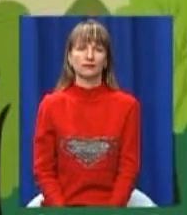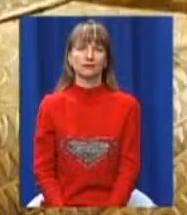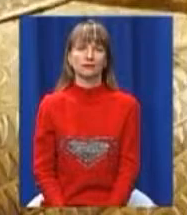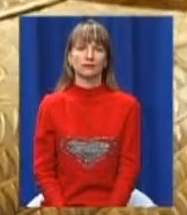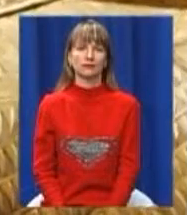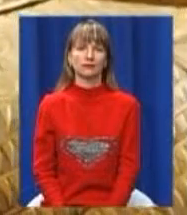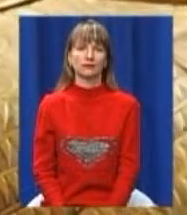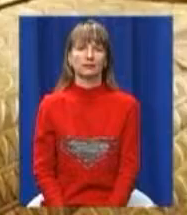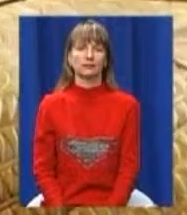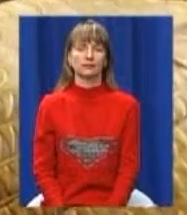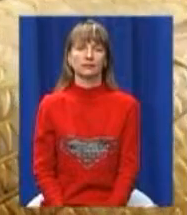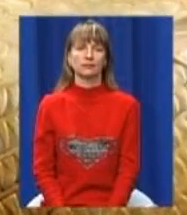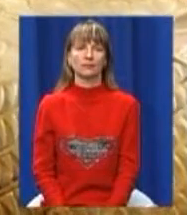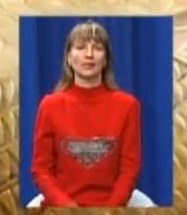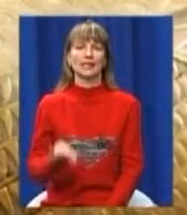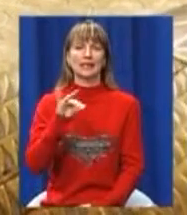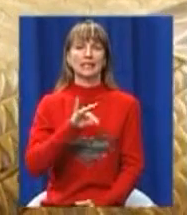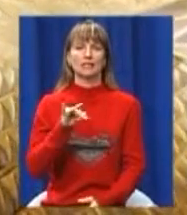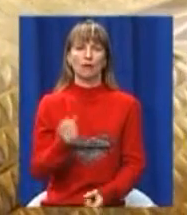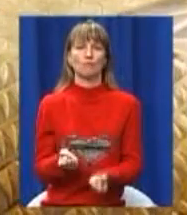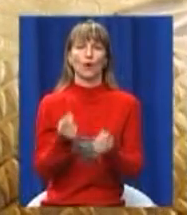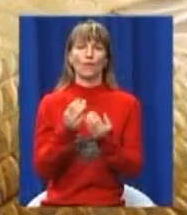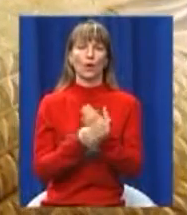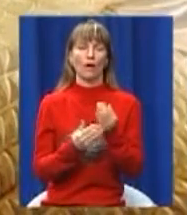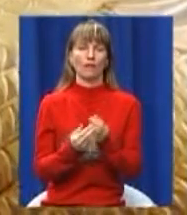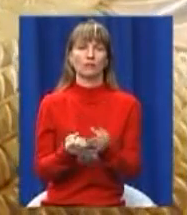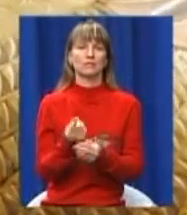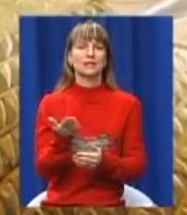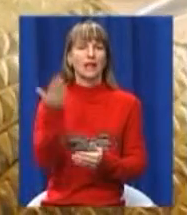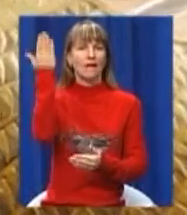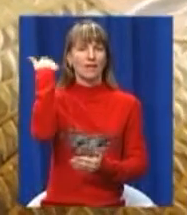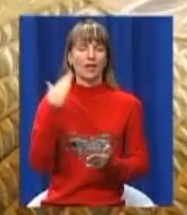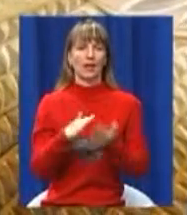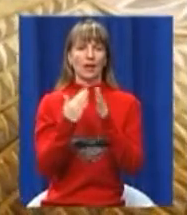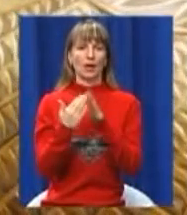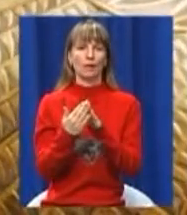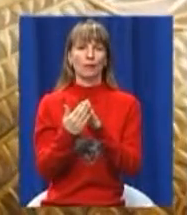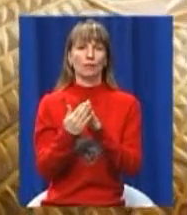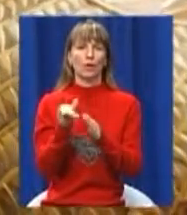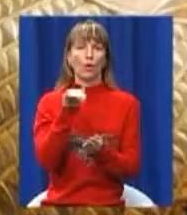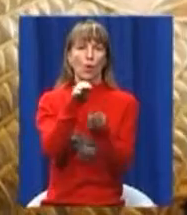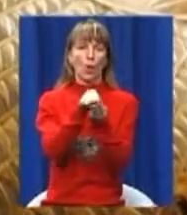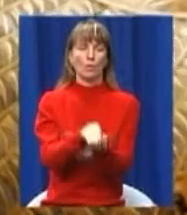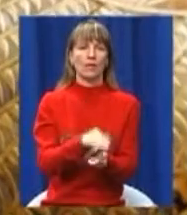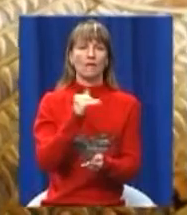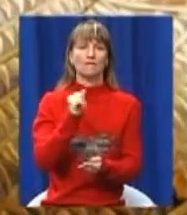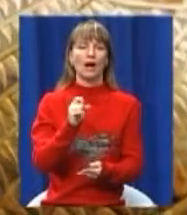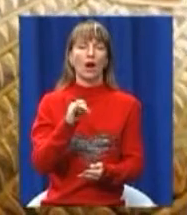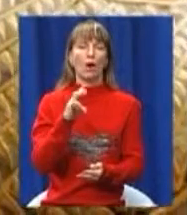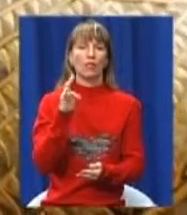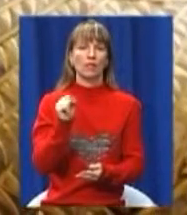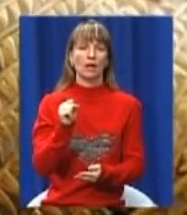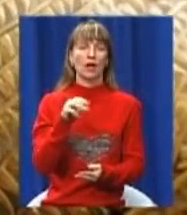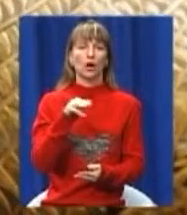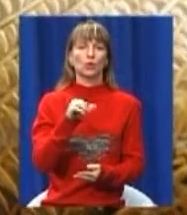Історія появи рукавичок походить ще з давнього Єгипту. У гробниці фараона Тутанхамона були